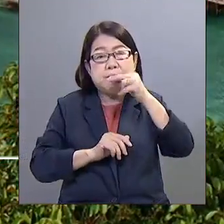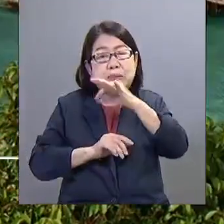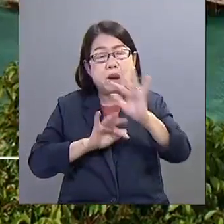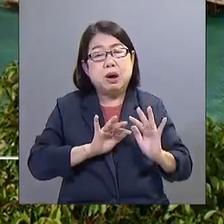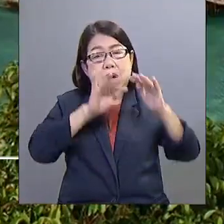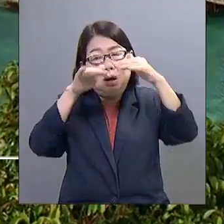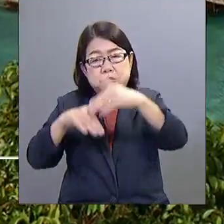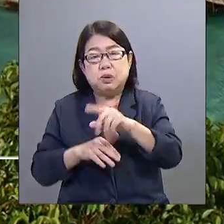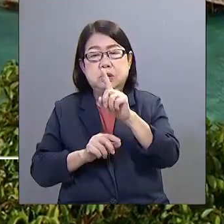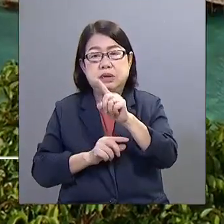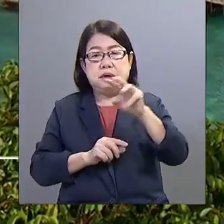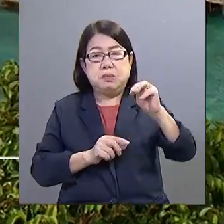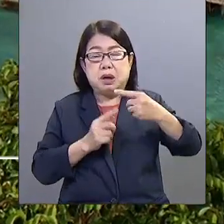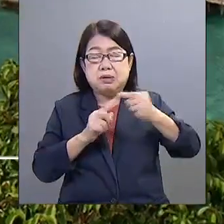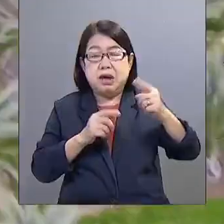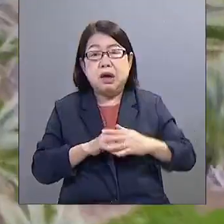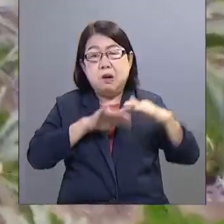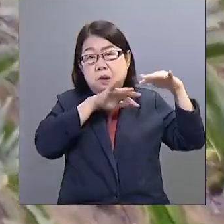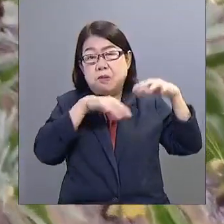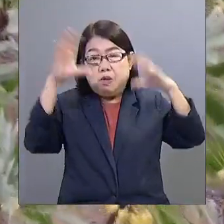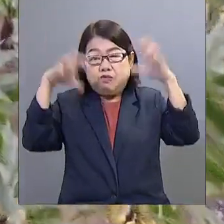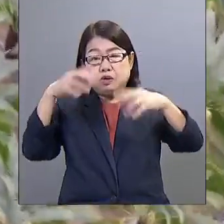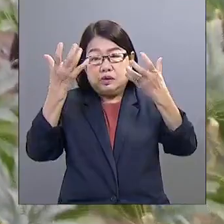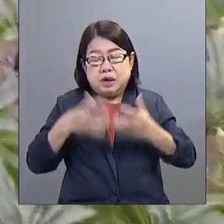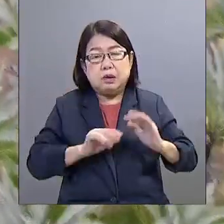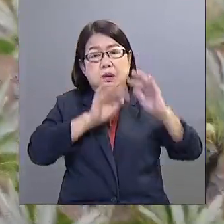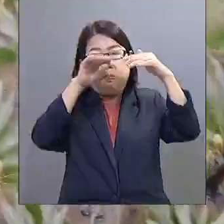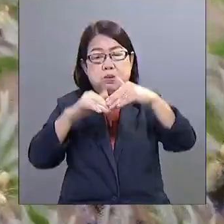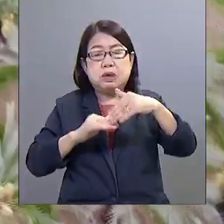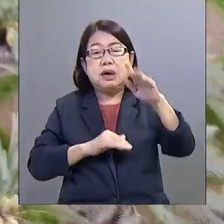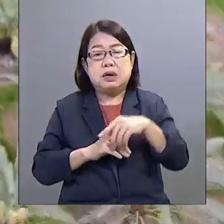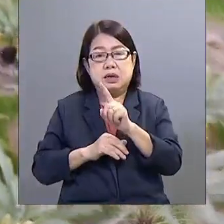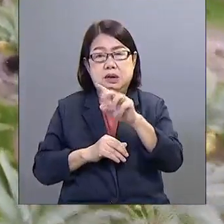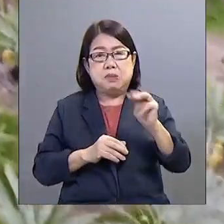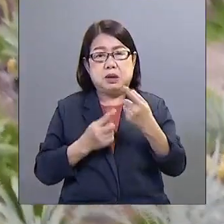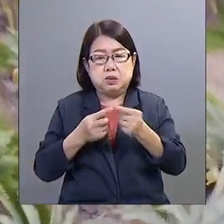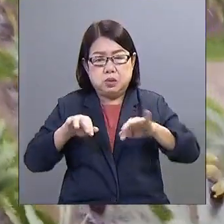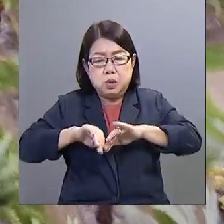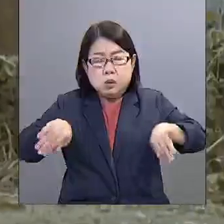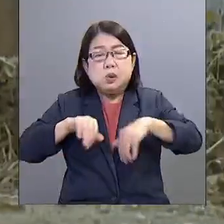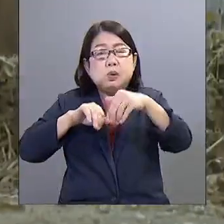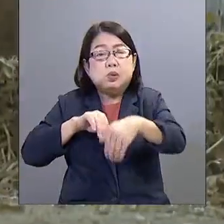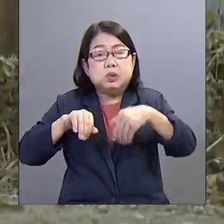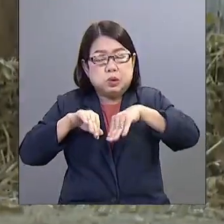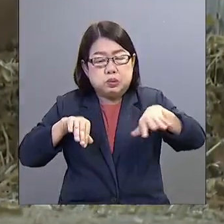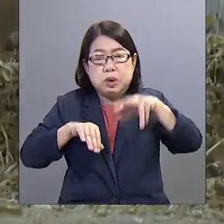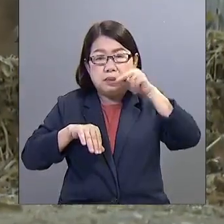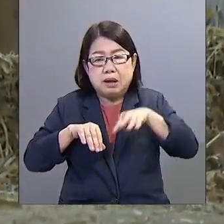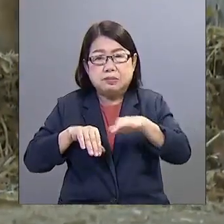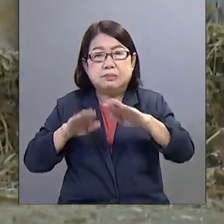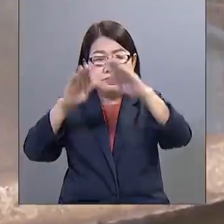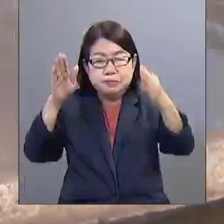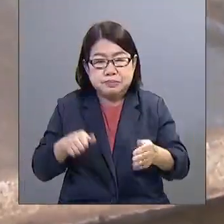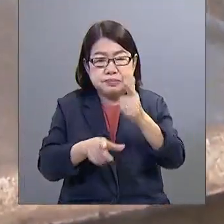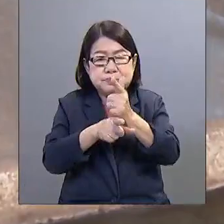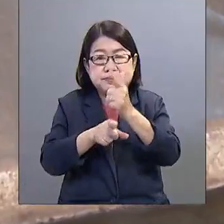มริเวณทมฝนฟาขนองครื่นสูง 1-2 mเกษฐกรควทำทางตระบายน้ำออกจากพ้นที่การเกศตรส้มแสม ลัคาโรงดืนเลี้งสัร อย่